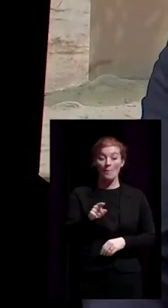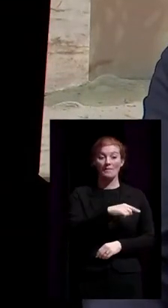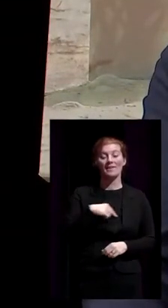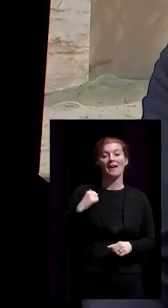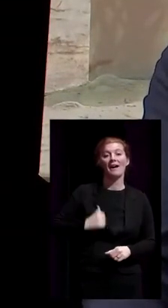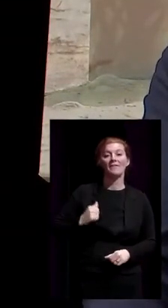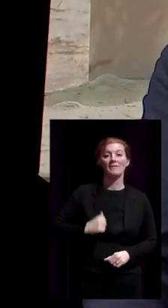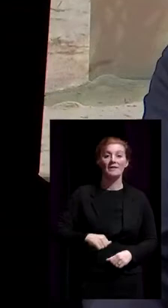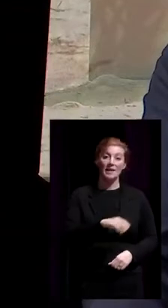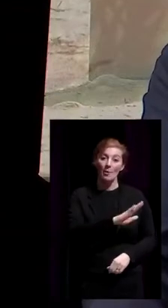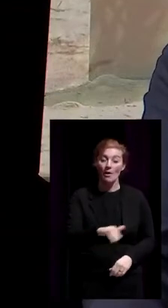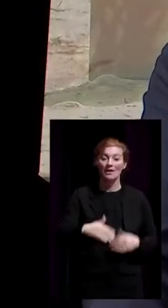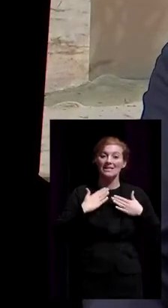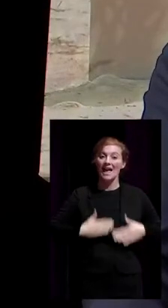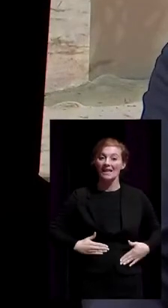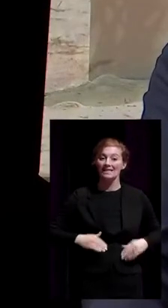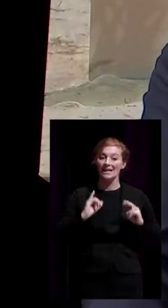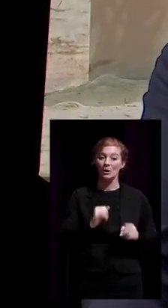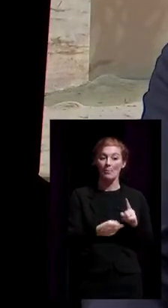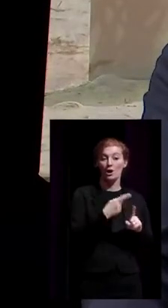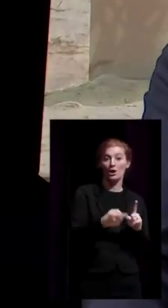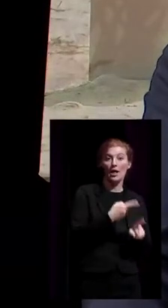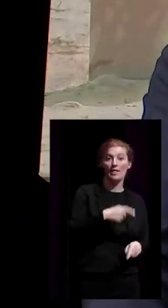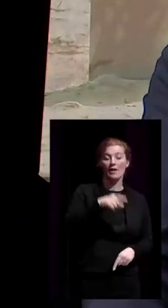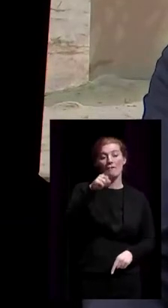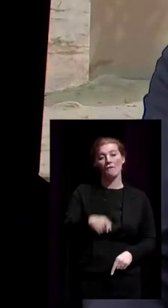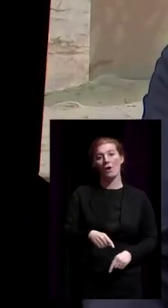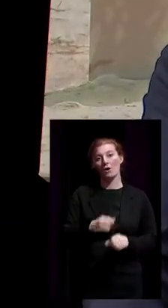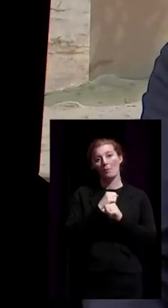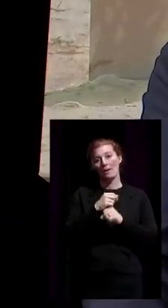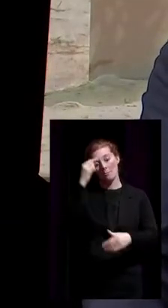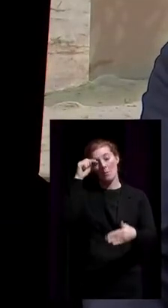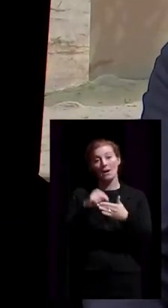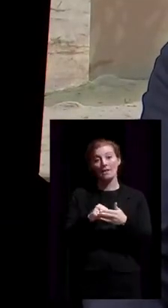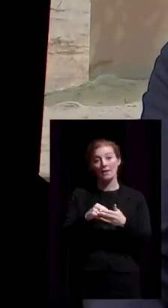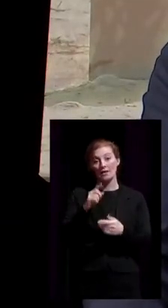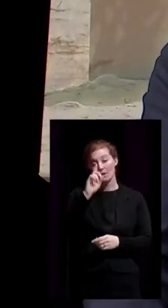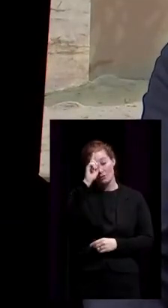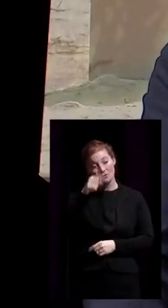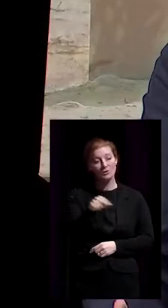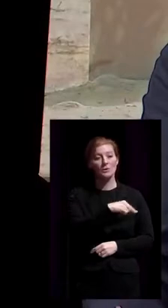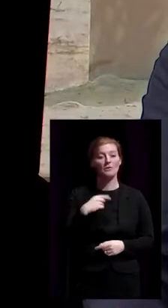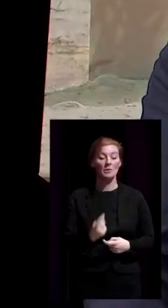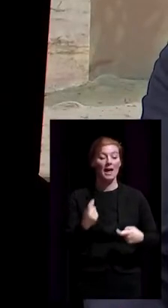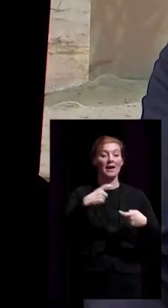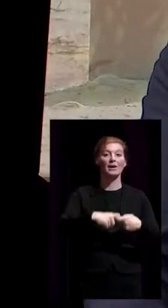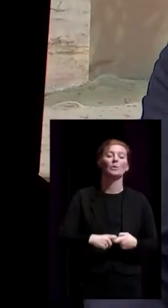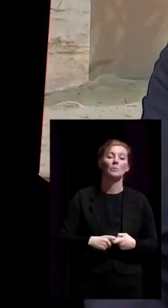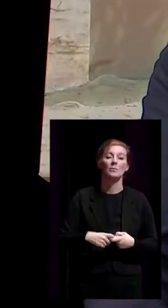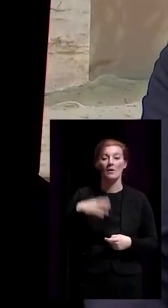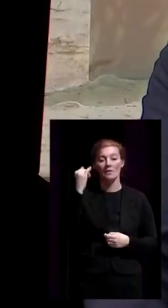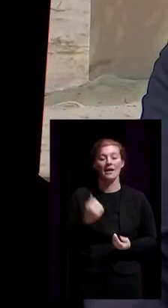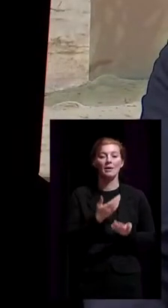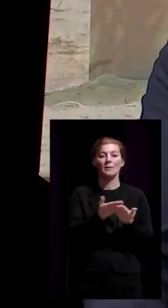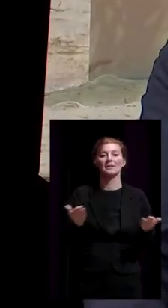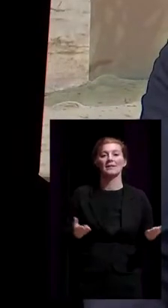ingång till dessa hållbarhetsmålen, då förstår vi ju hur allt hänger samman. Då kan vi ju presentera dessa hållbarhetsmålen